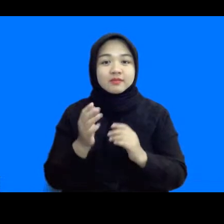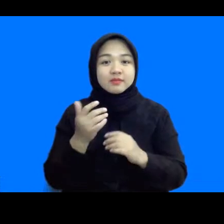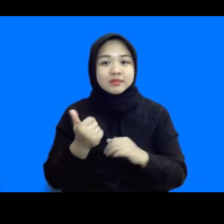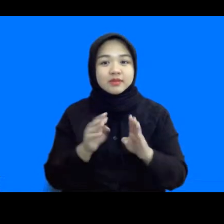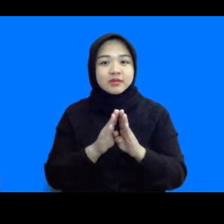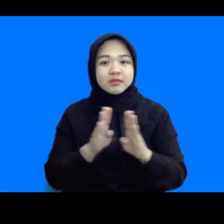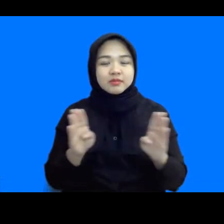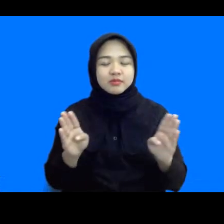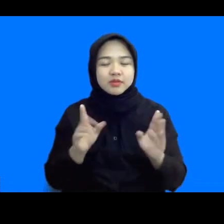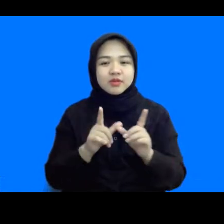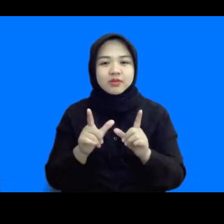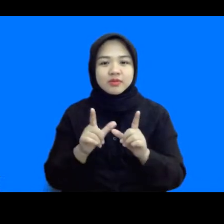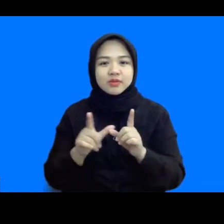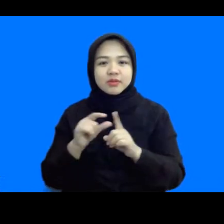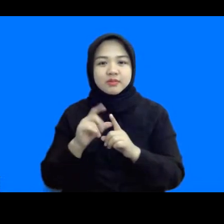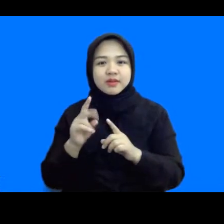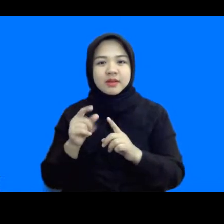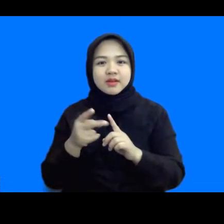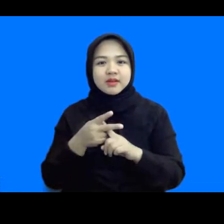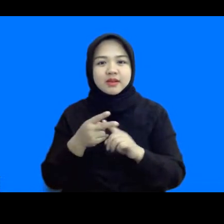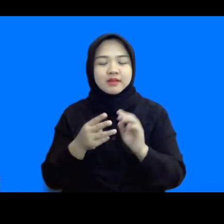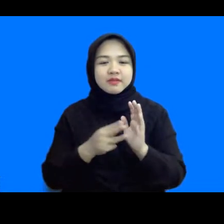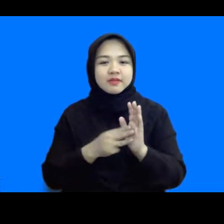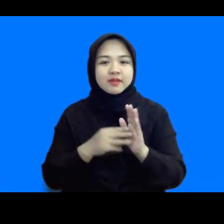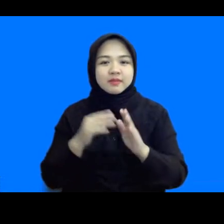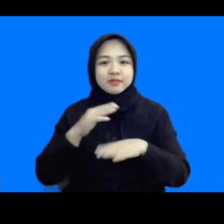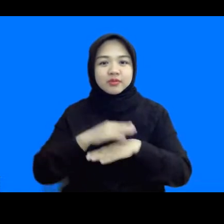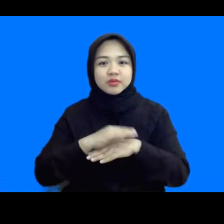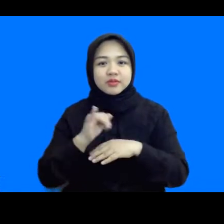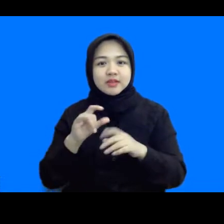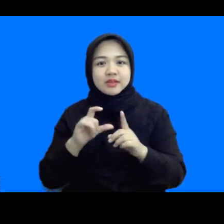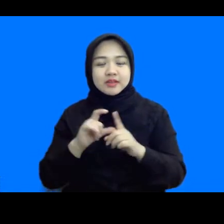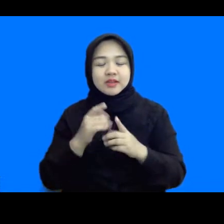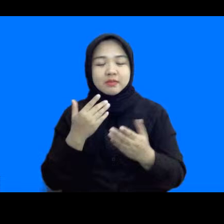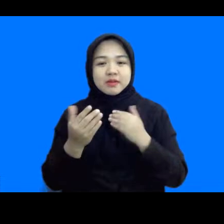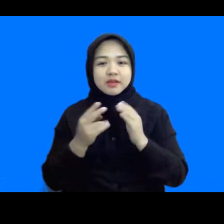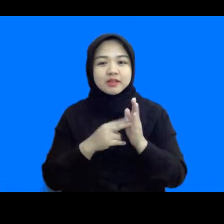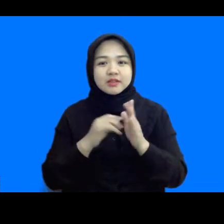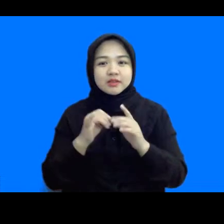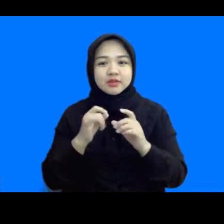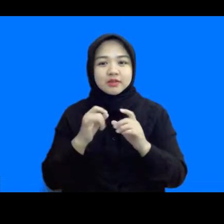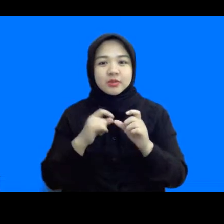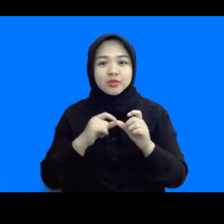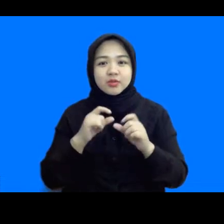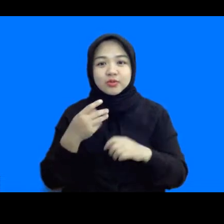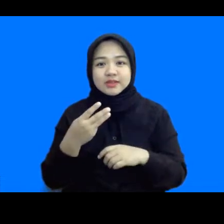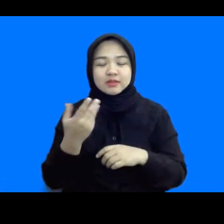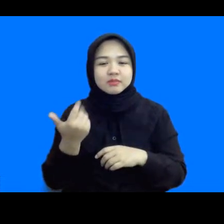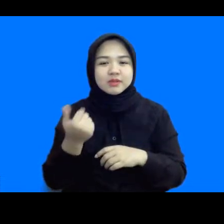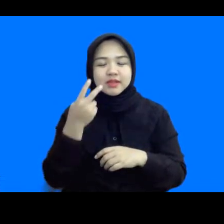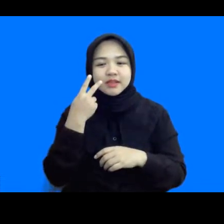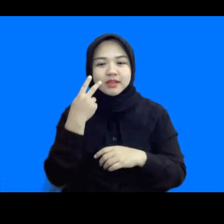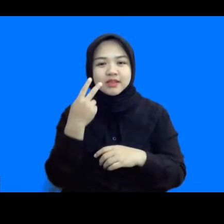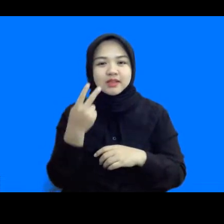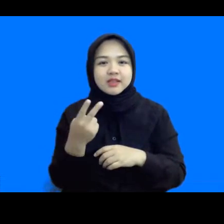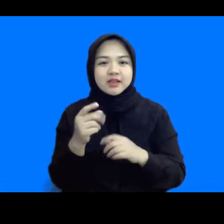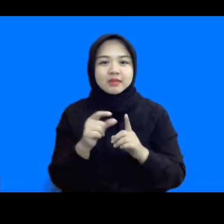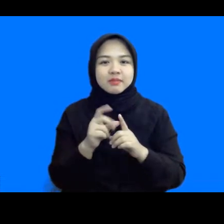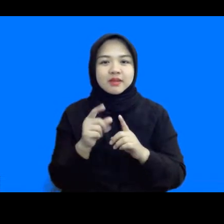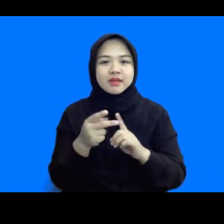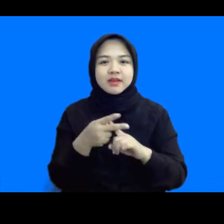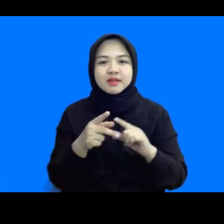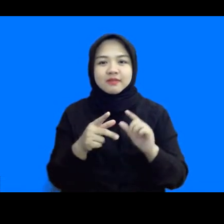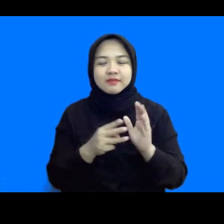di www.prfmnews.id dan aplikasi Noise. Anda tinggal cari aja, search PRFM